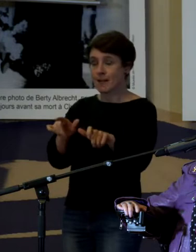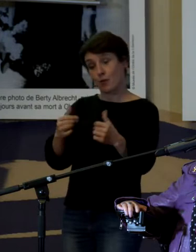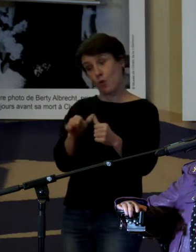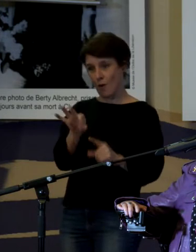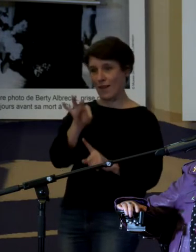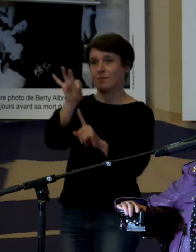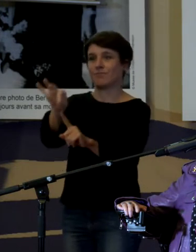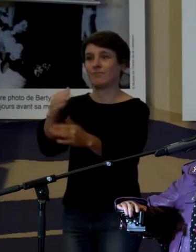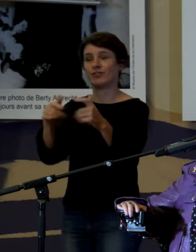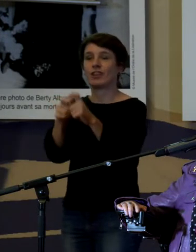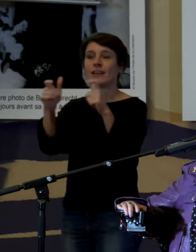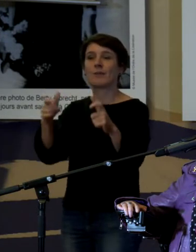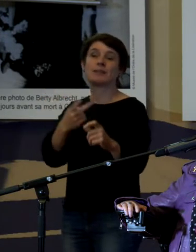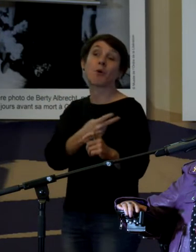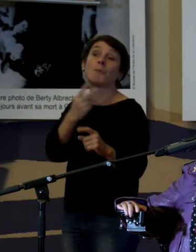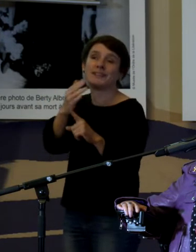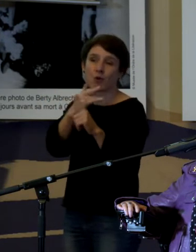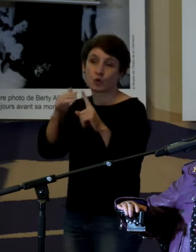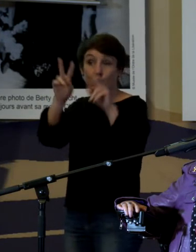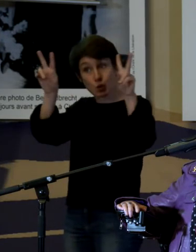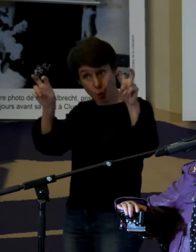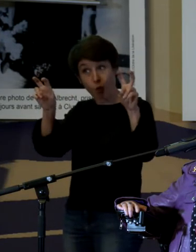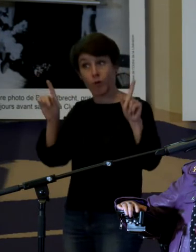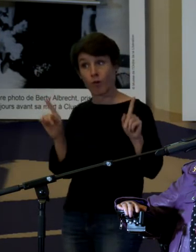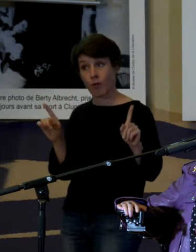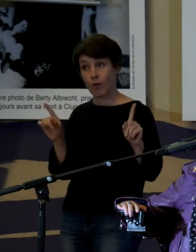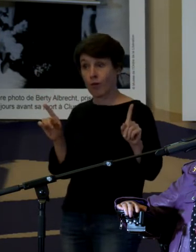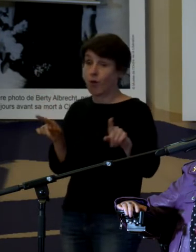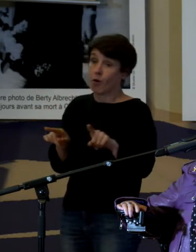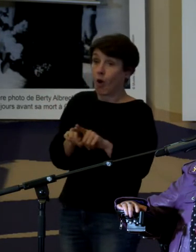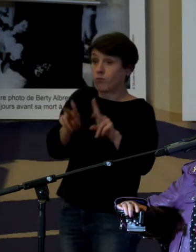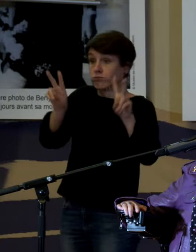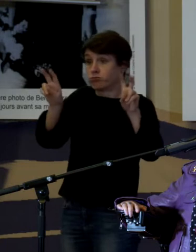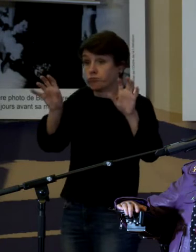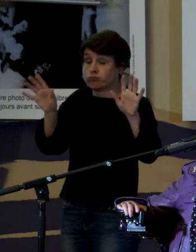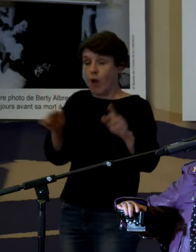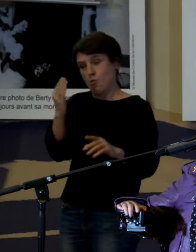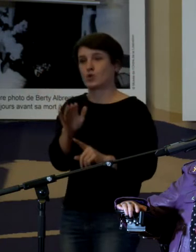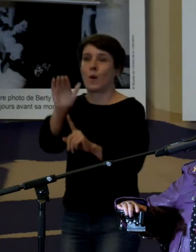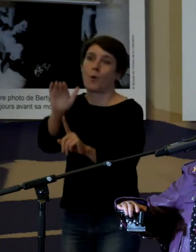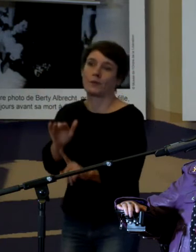établissements médico-sociaux, voyez, comme des objets de protection,